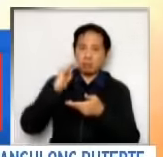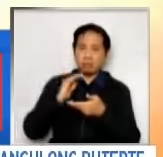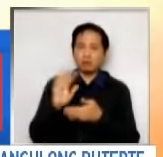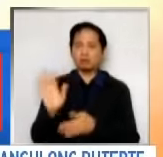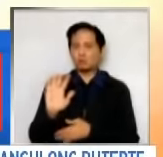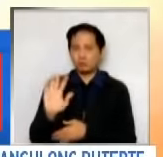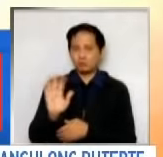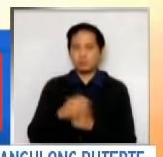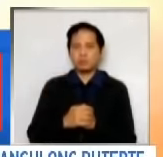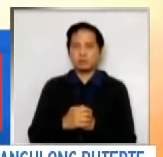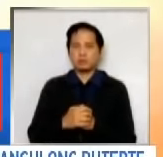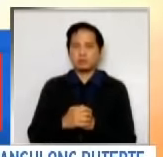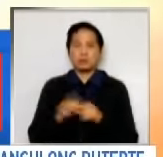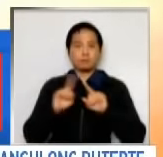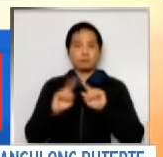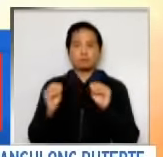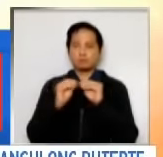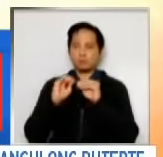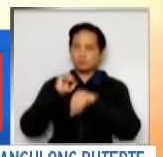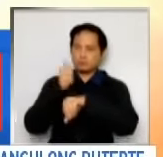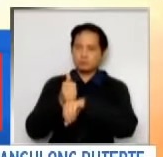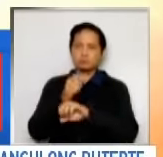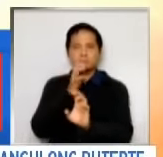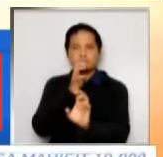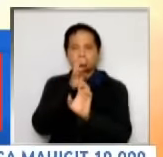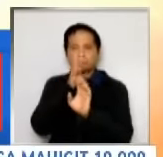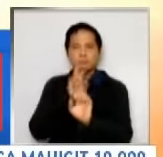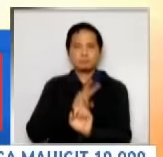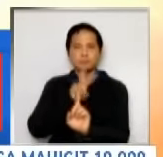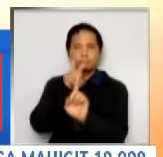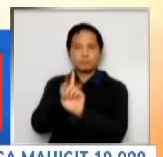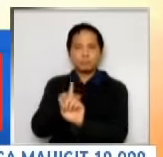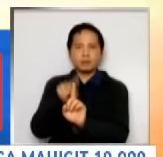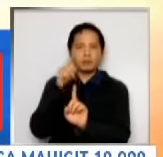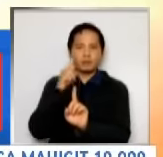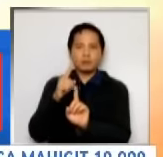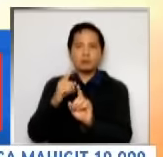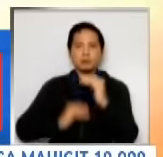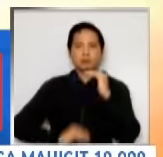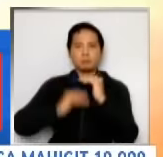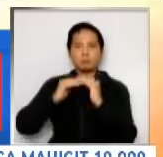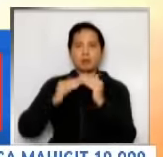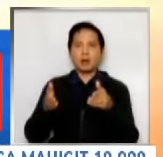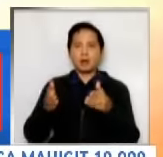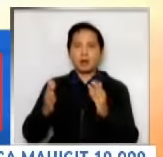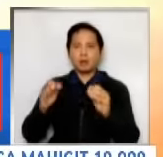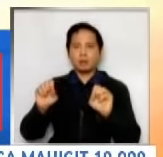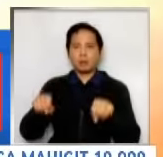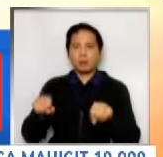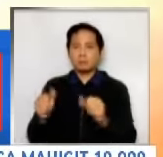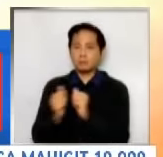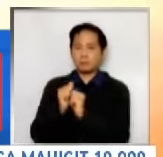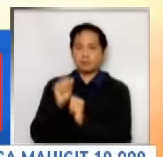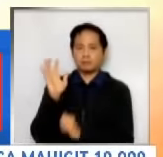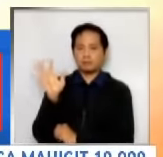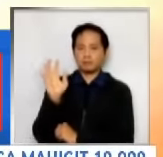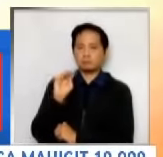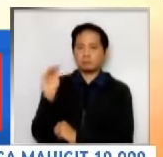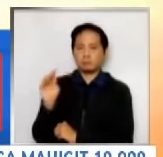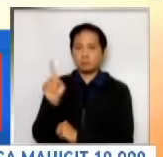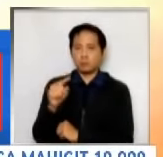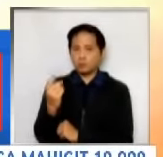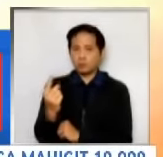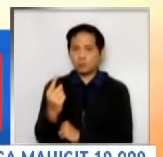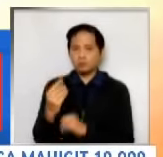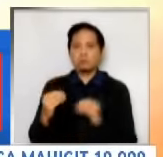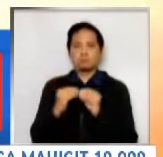stricter implementation po ng maximum allowable capacity, which is at 50% po, no? At mahigpit din po natin